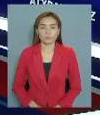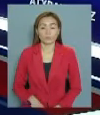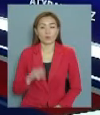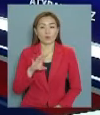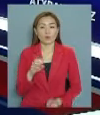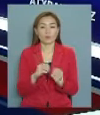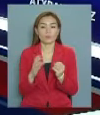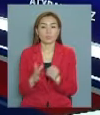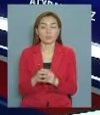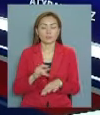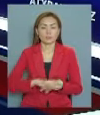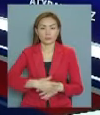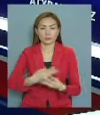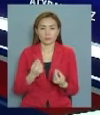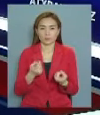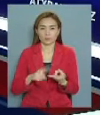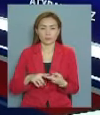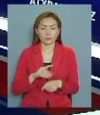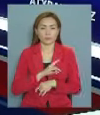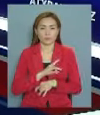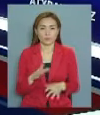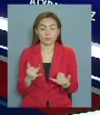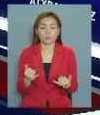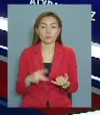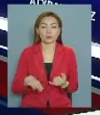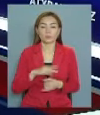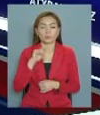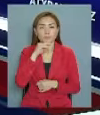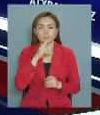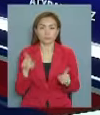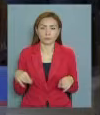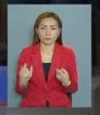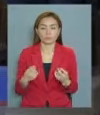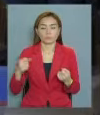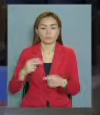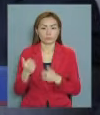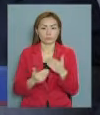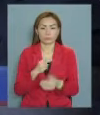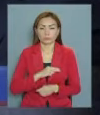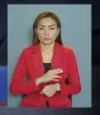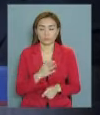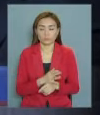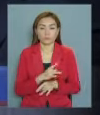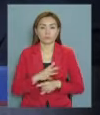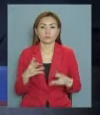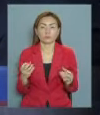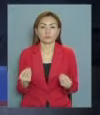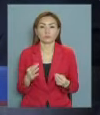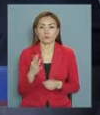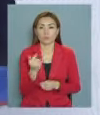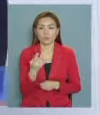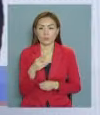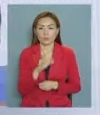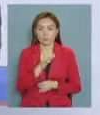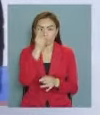Қарашаның 15-і қаржыгерлер күні. Өңірдегі сала мамандары ел экономикасының дамуына лайықты үлес қосып келеді. Мерекеге орай Құрманғазы